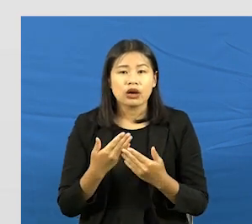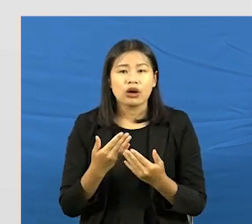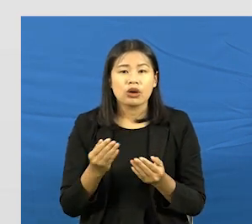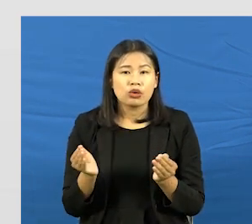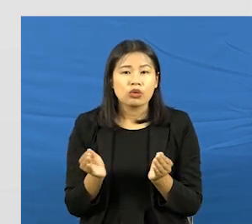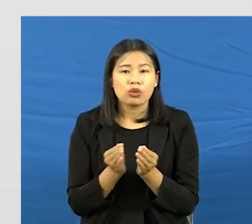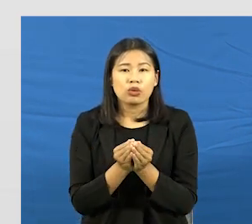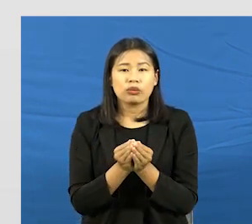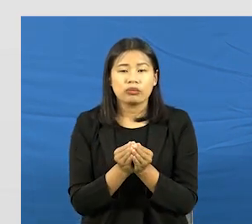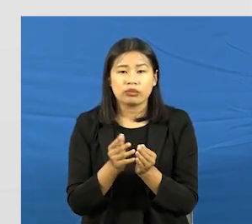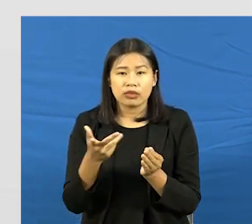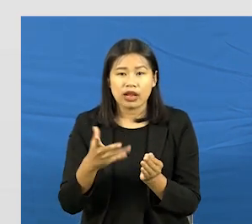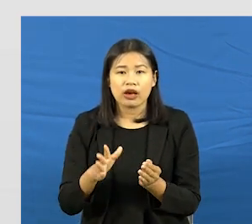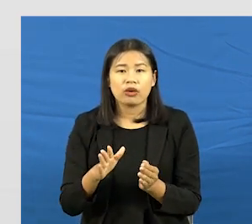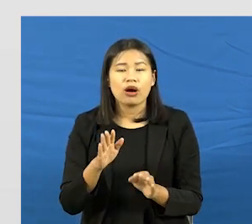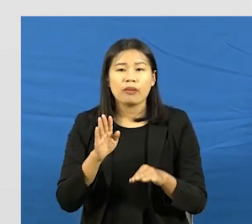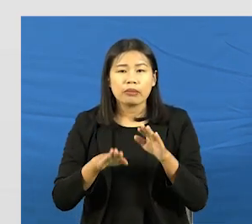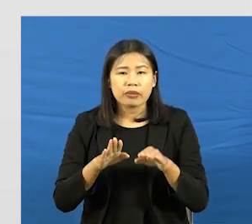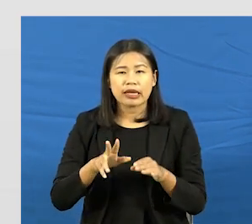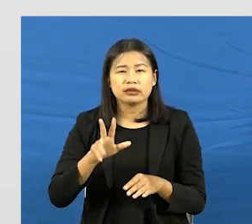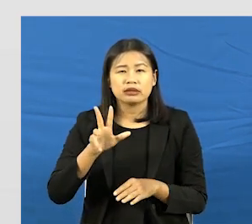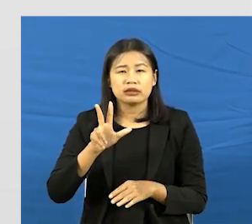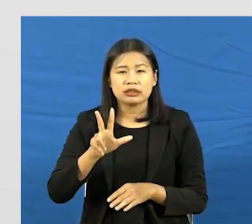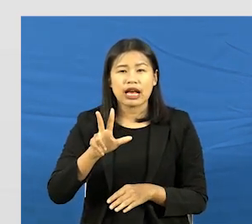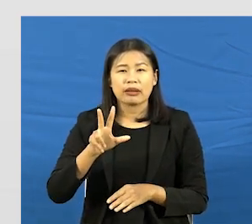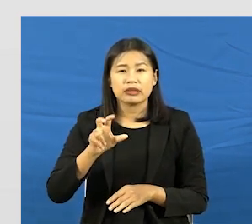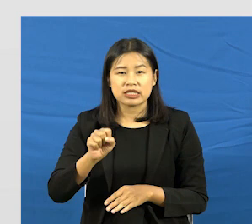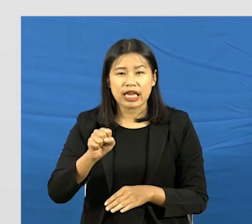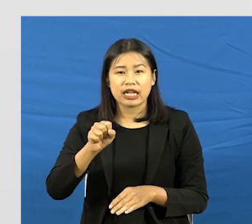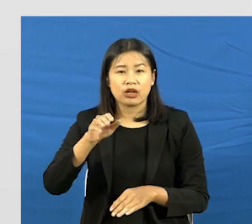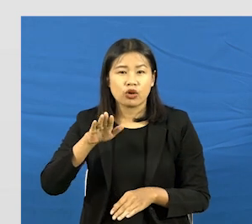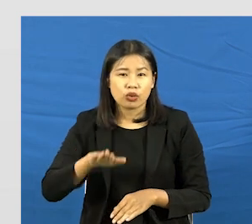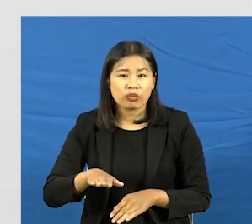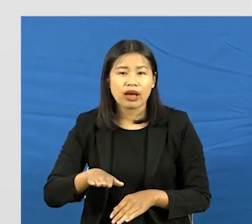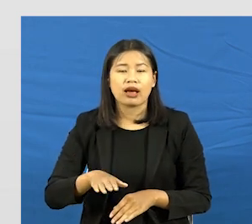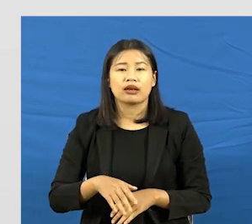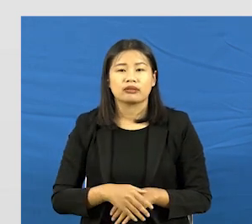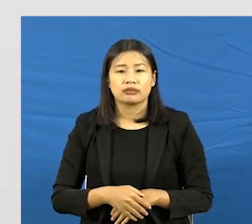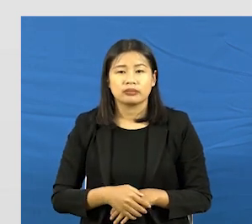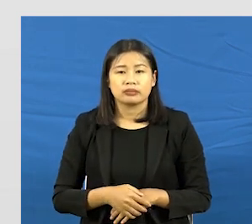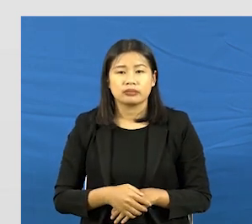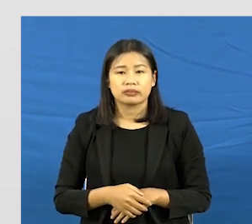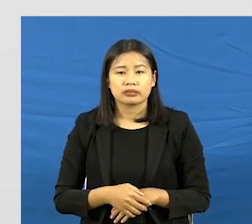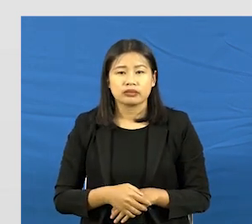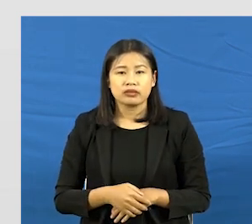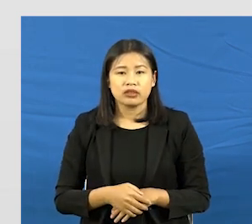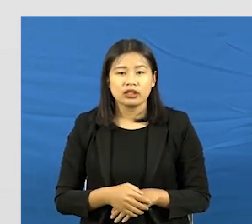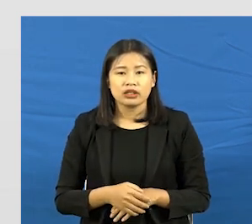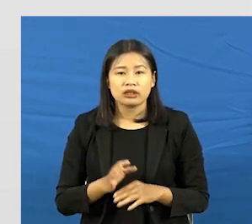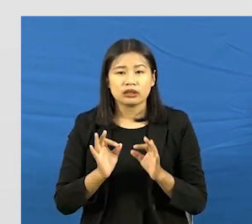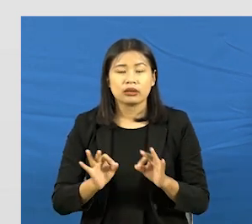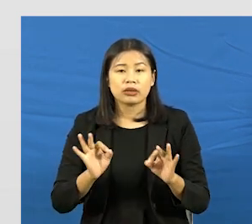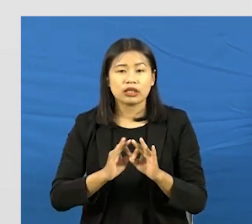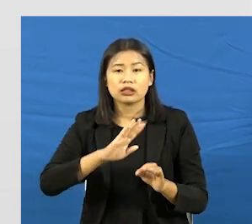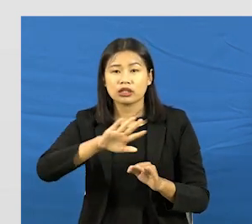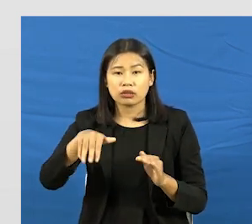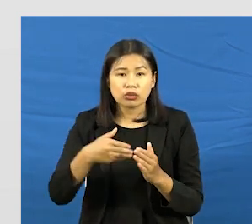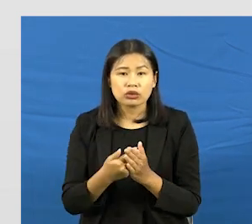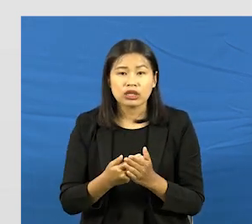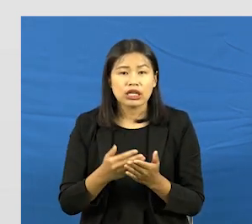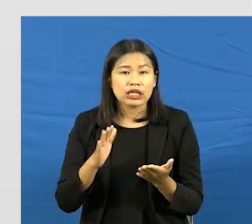ต่อปีนะฮะเพราะฉะนั้นทุกคนสามารถที่จะยื่นกู้ได้แล้วก็ค่าครองชีพ